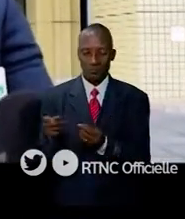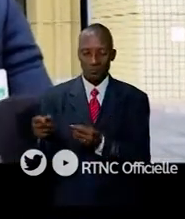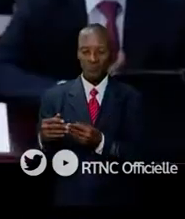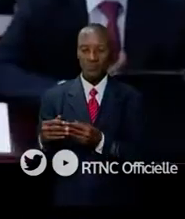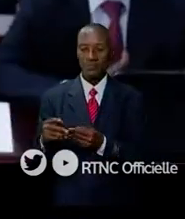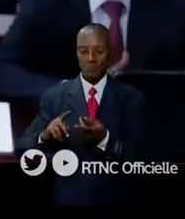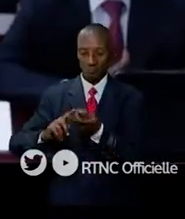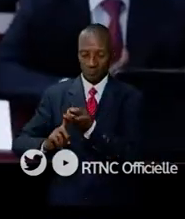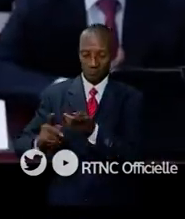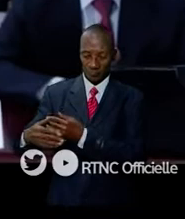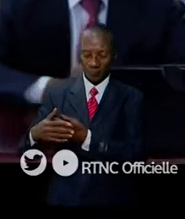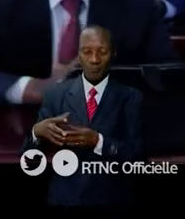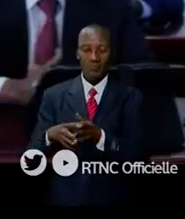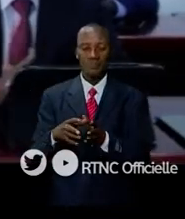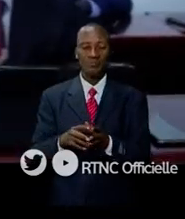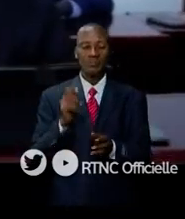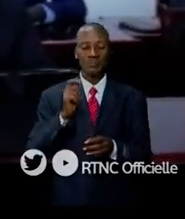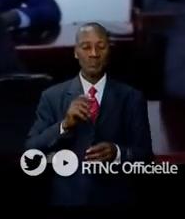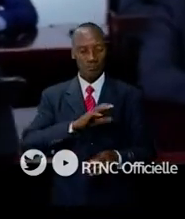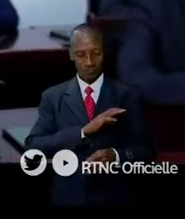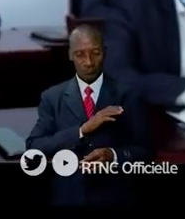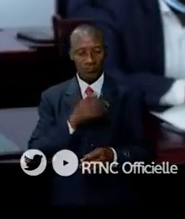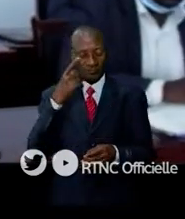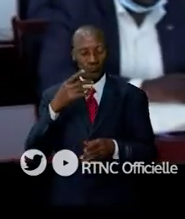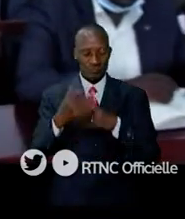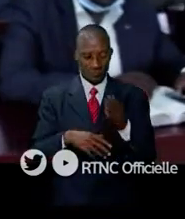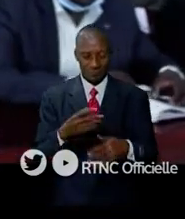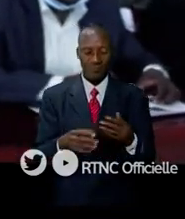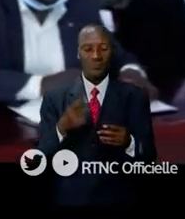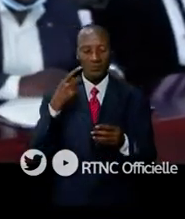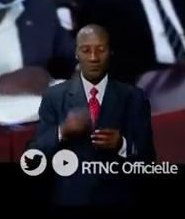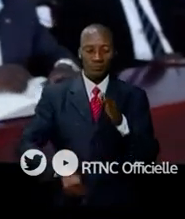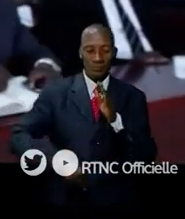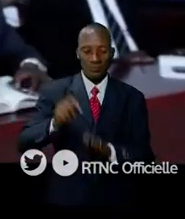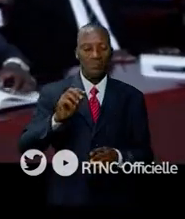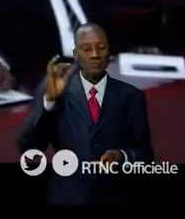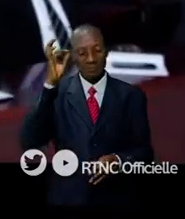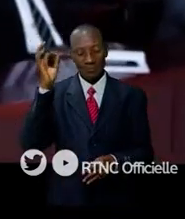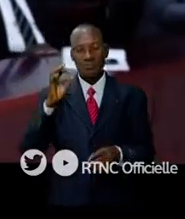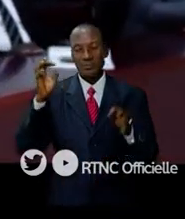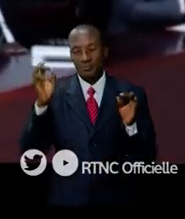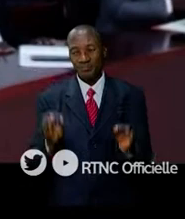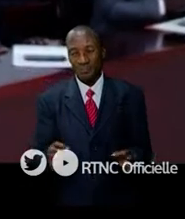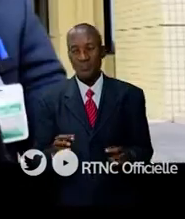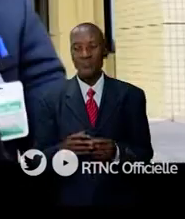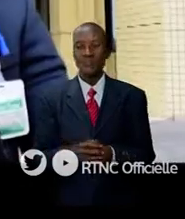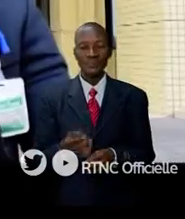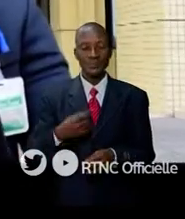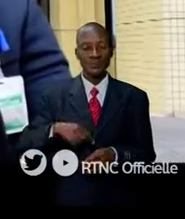les services de sécurité avec la population. Chose que aujourd'hui, je constate quand même que ça s'est fait. Nous